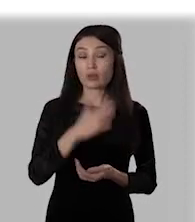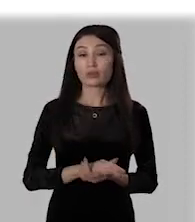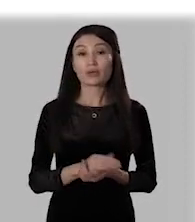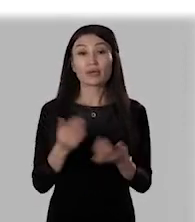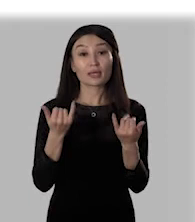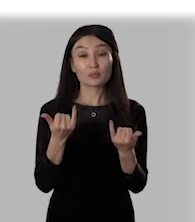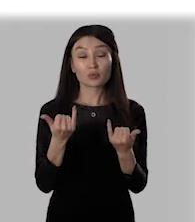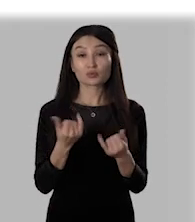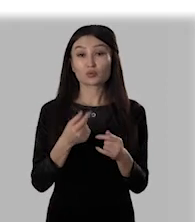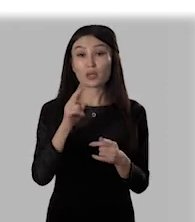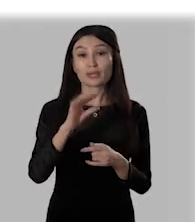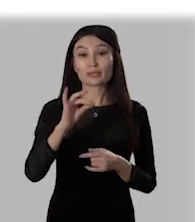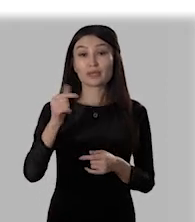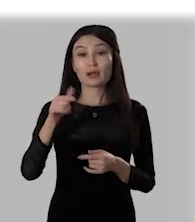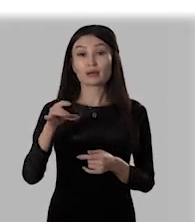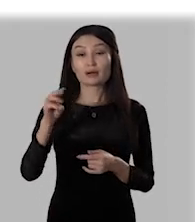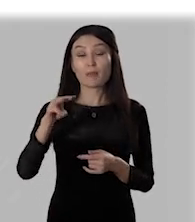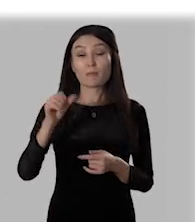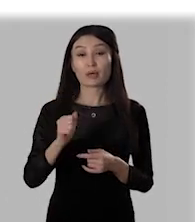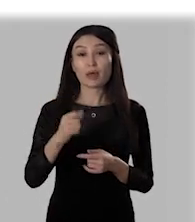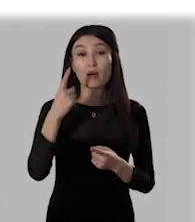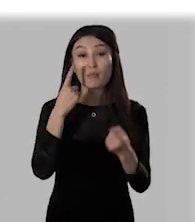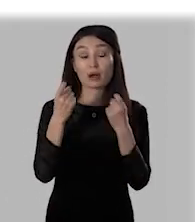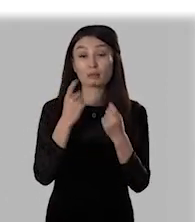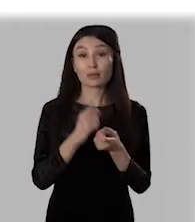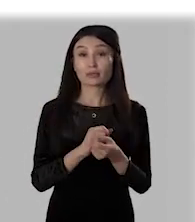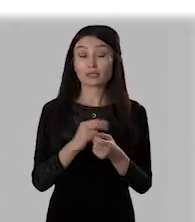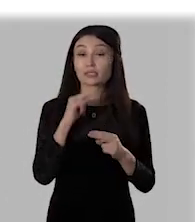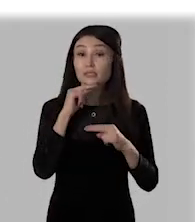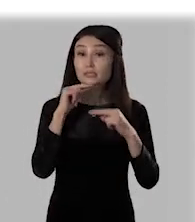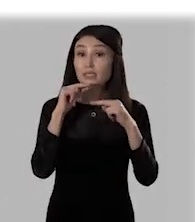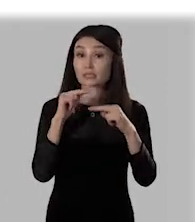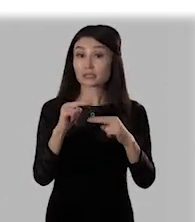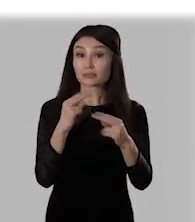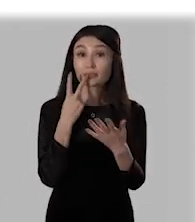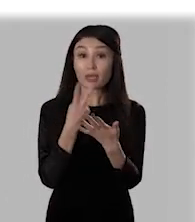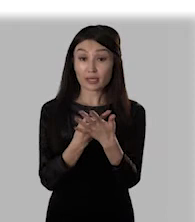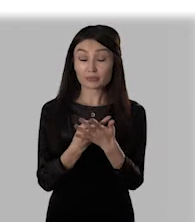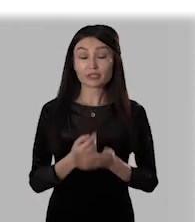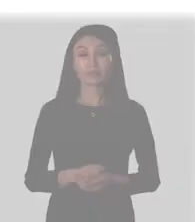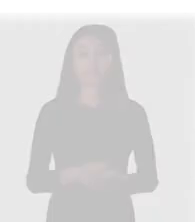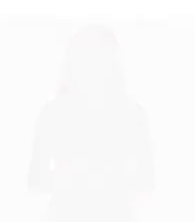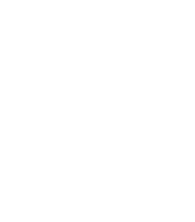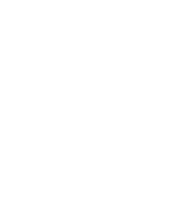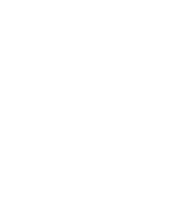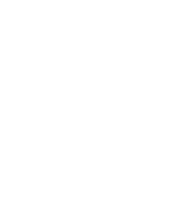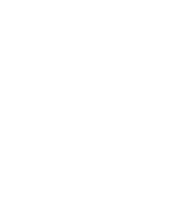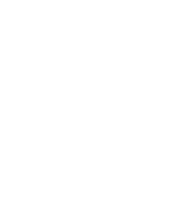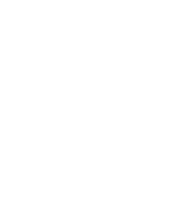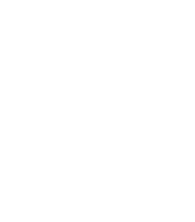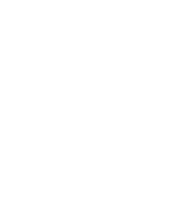Эми ушул диаграммадагы маалыматты жакшылап карап чыгабыз.